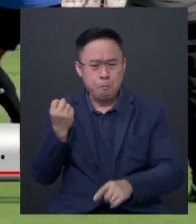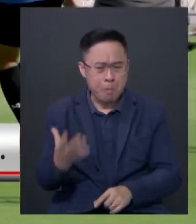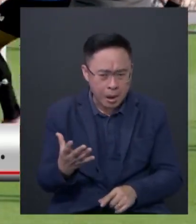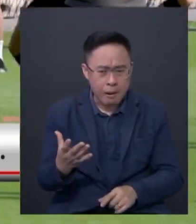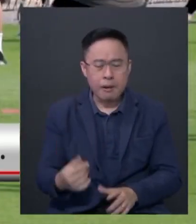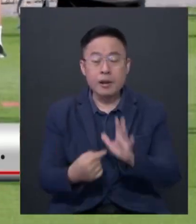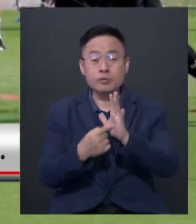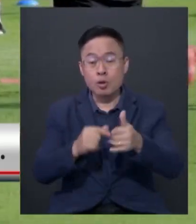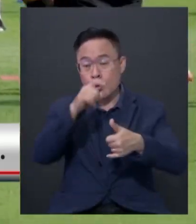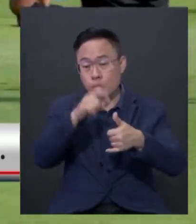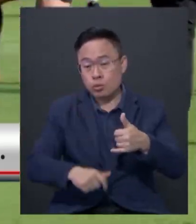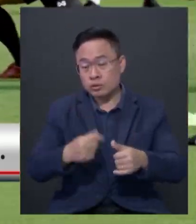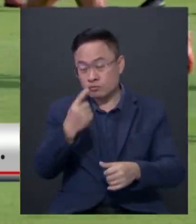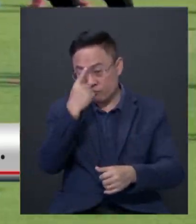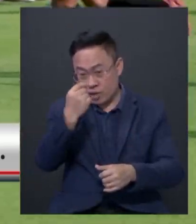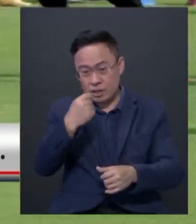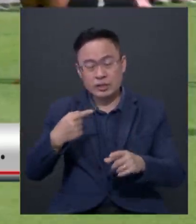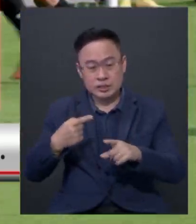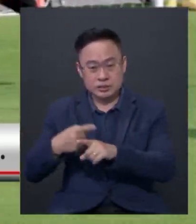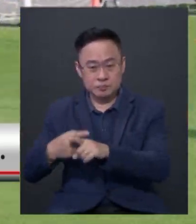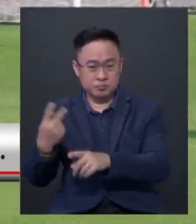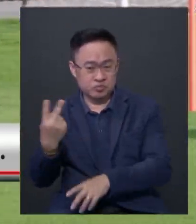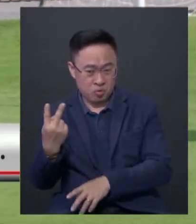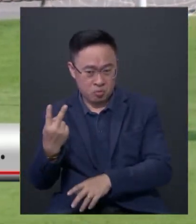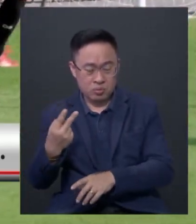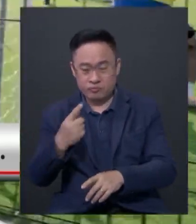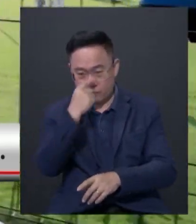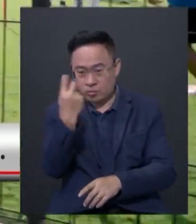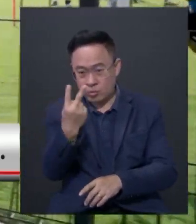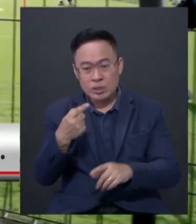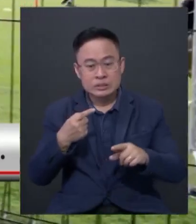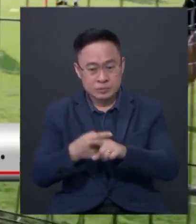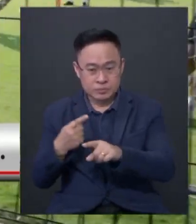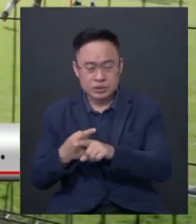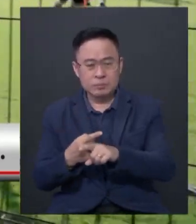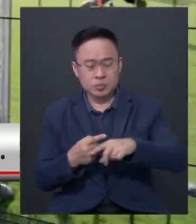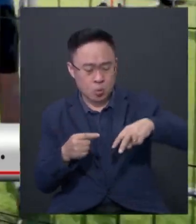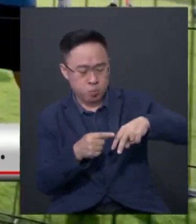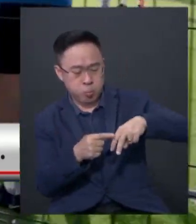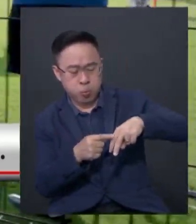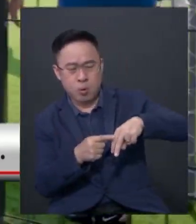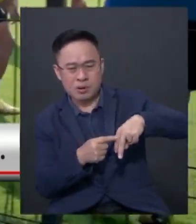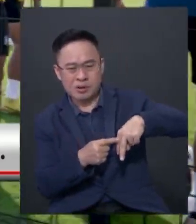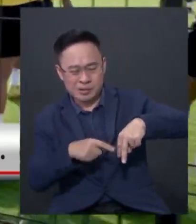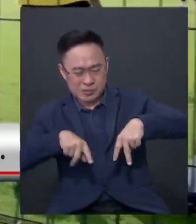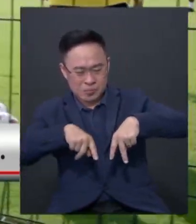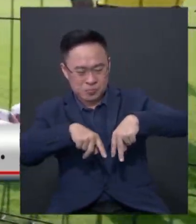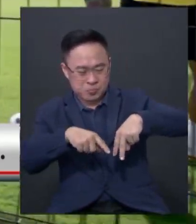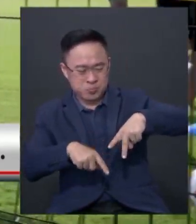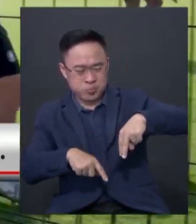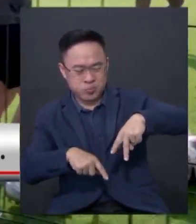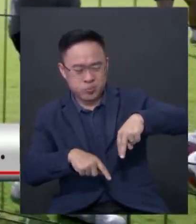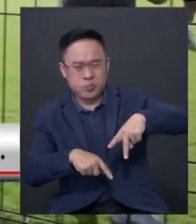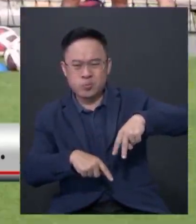มีตั้งแต่อิรฟานฟันดี้แล้วก็อันเดสตูนเยสที่2คนนี้มีปัญหาการบาดเจ็บที่ขาหนีบต้องพักประมาณ3สัปดาห์ด้วย